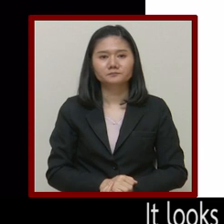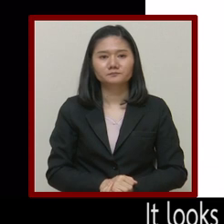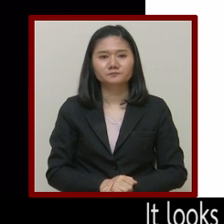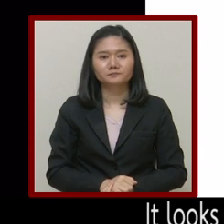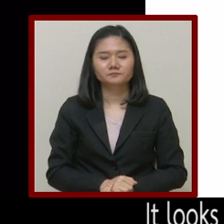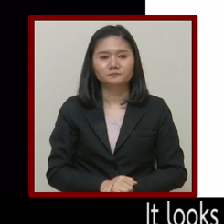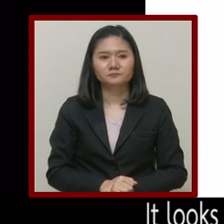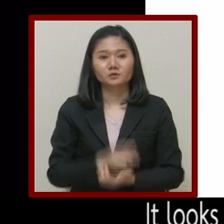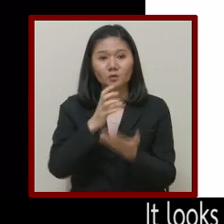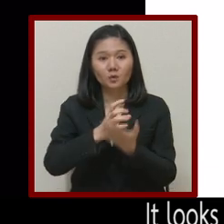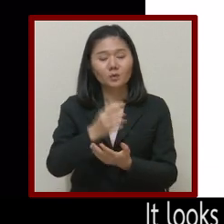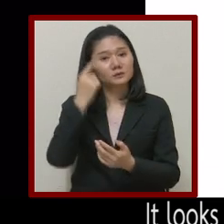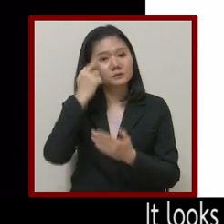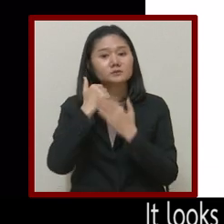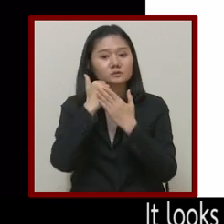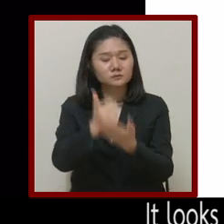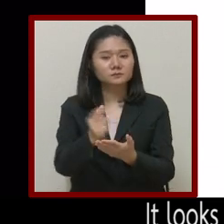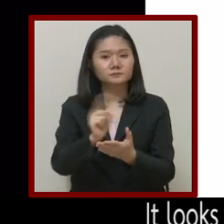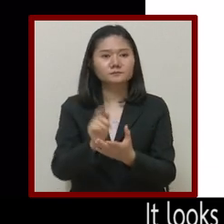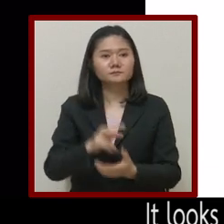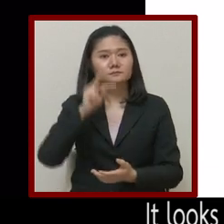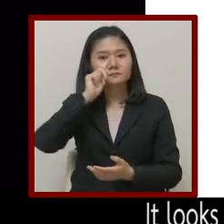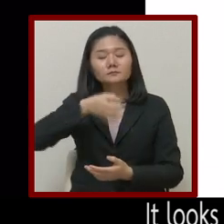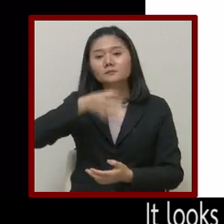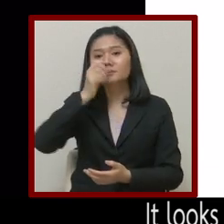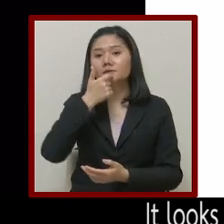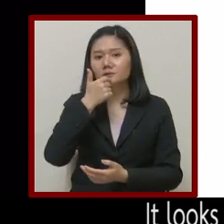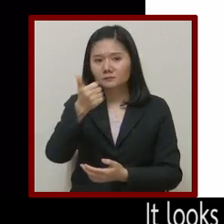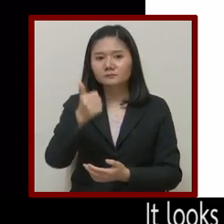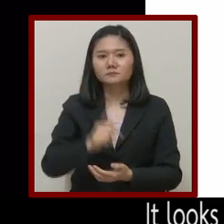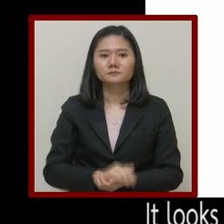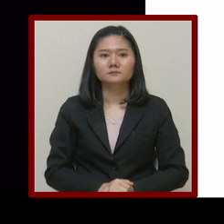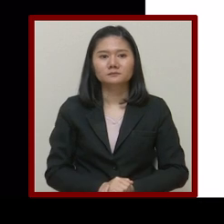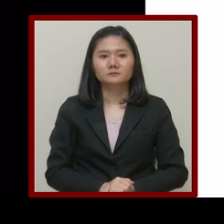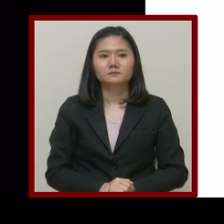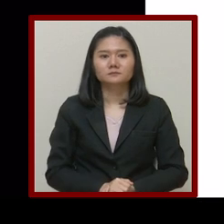นะหรือว่าขวดมีส่วนช่วยให้เครื่องดื่มของเราอร่อยขึ้นใช่ไหม